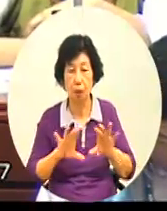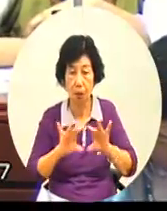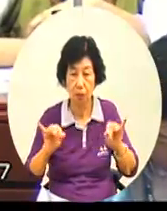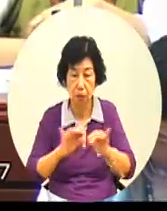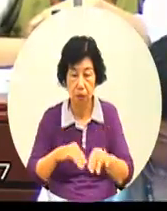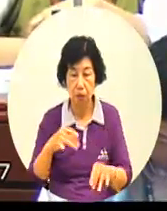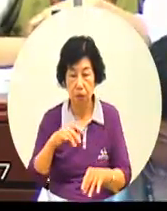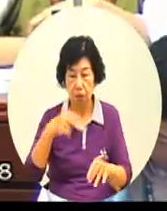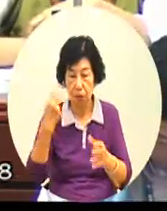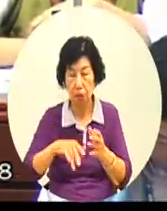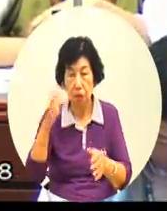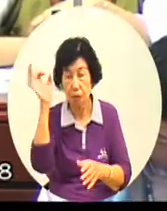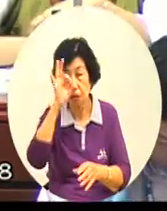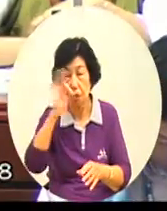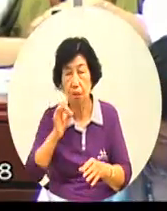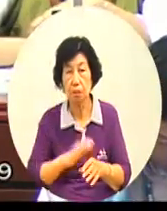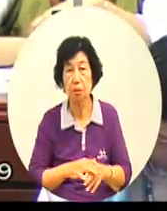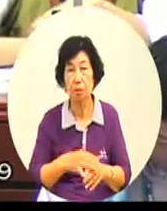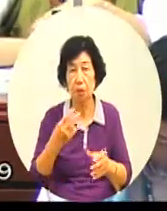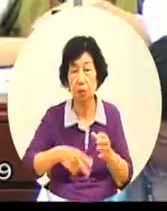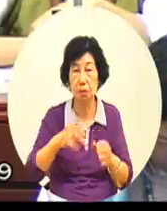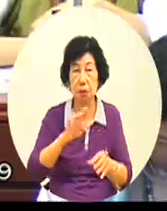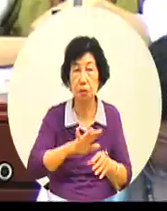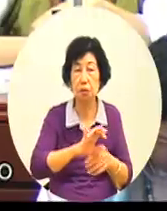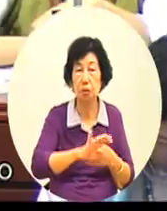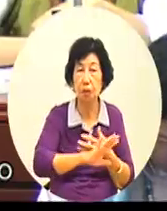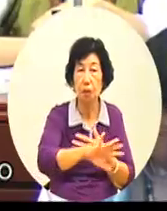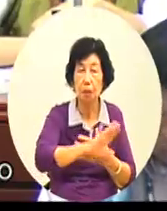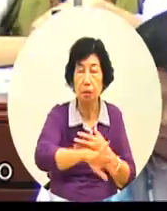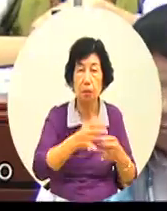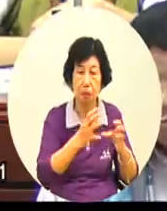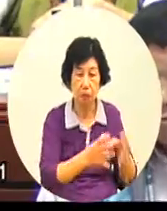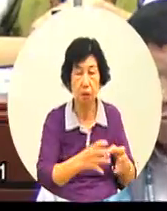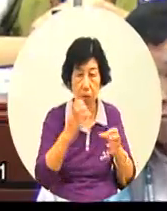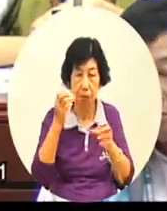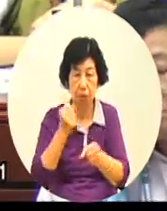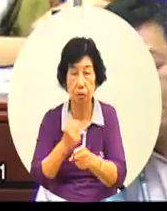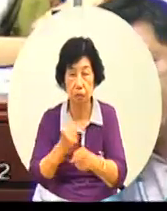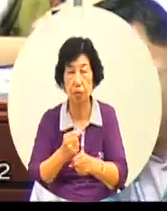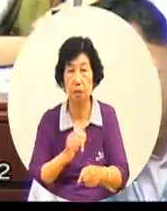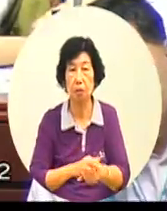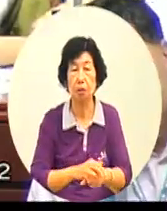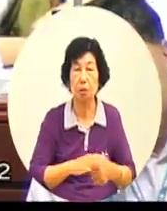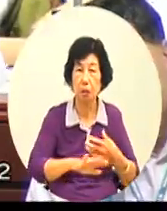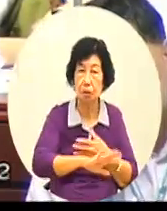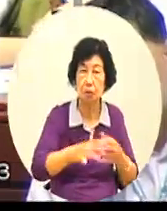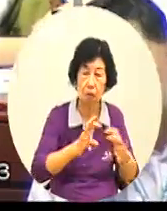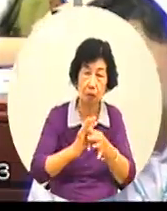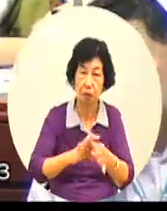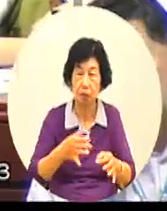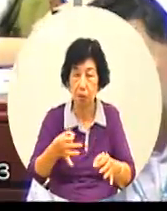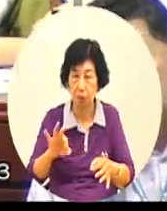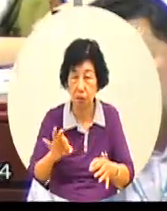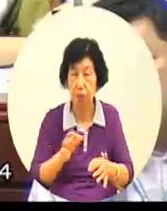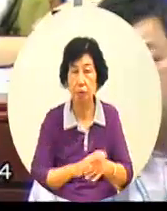跟地政局这边也会去做处理。那相关经费我们也跟中央原民会争取到。好，以上说明。